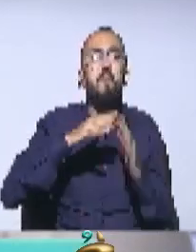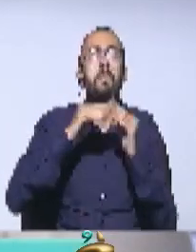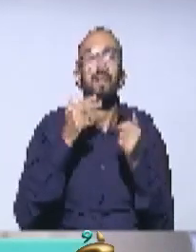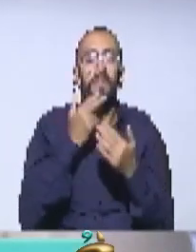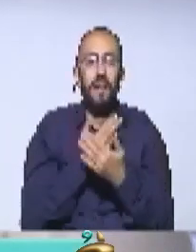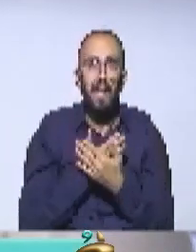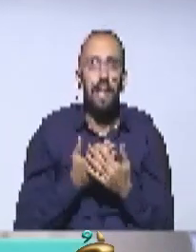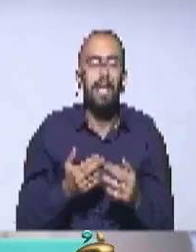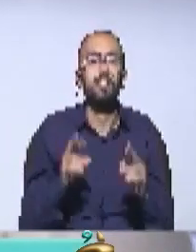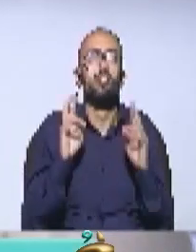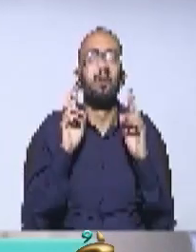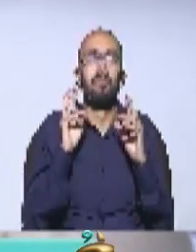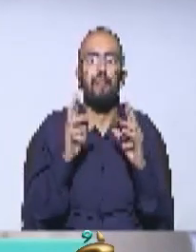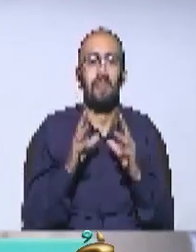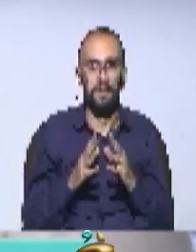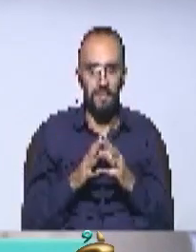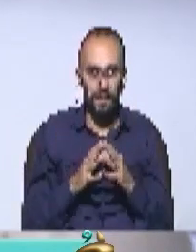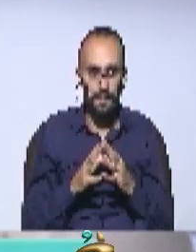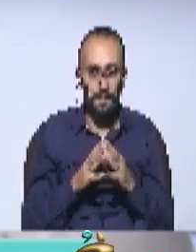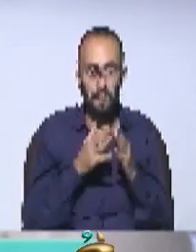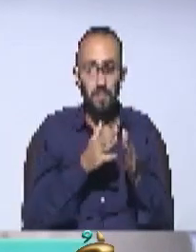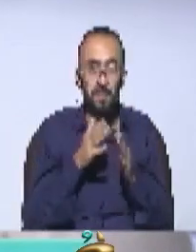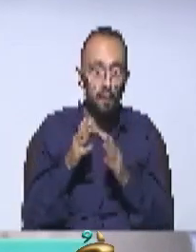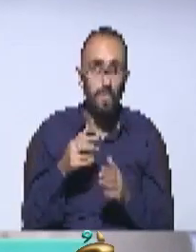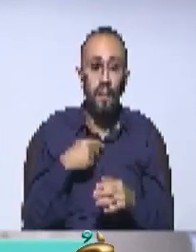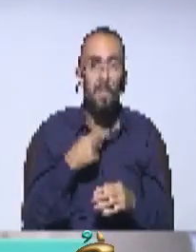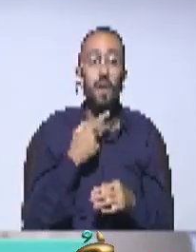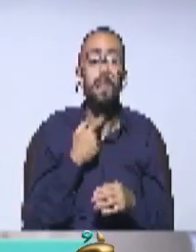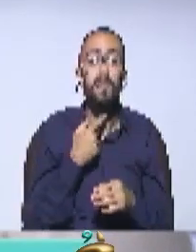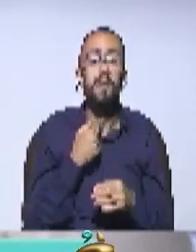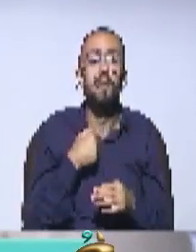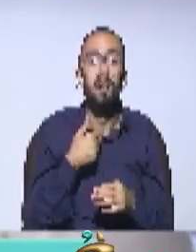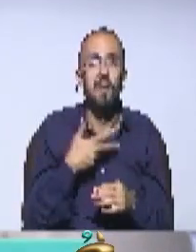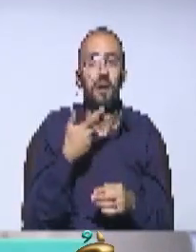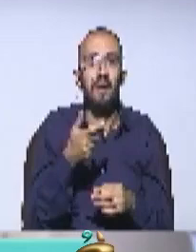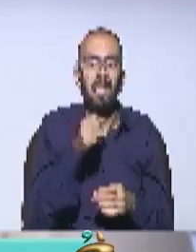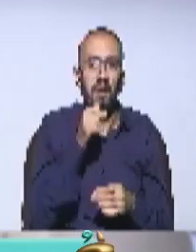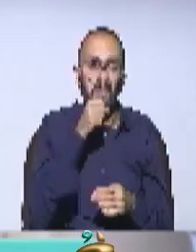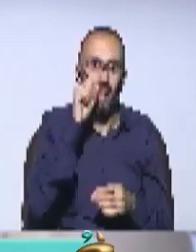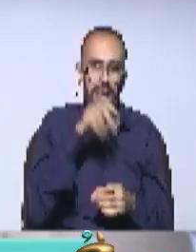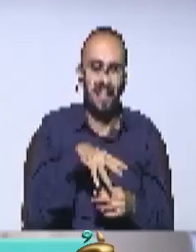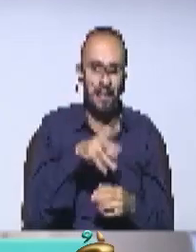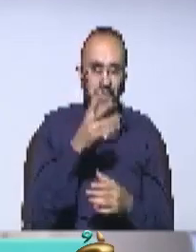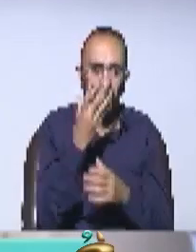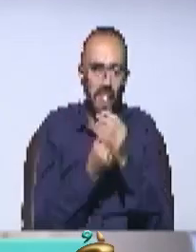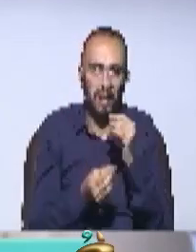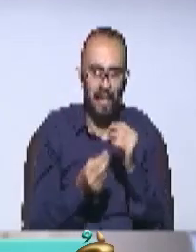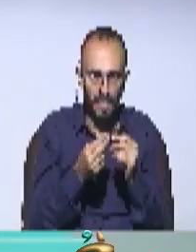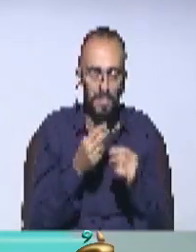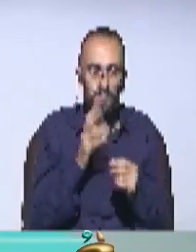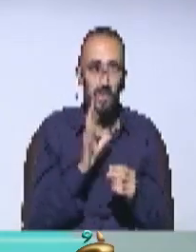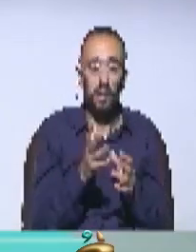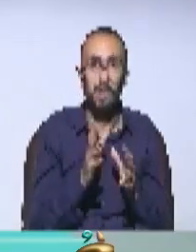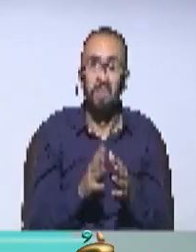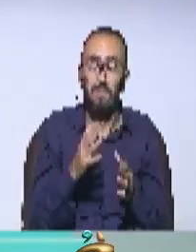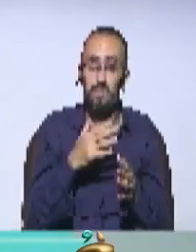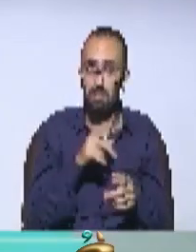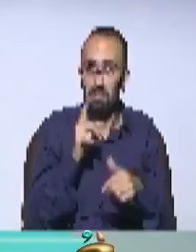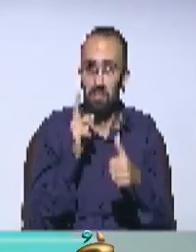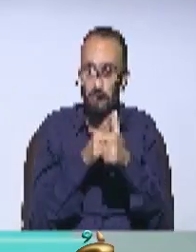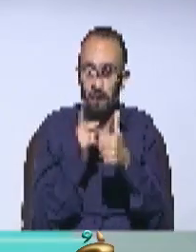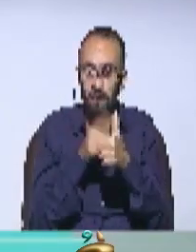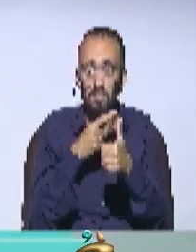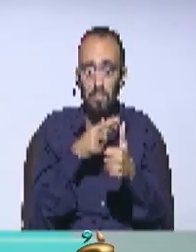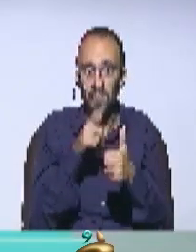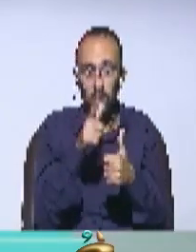كلها بخير ان شاء الله. وحضرتك طيب، حابين نسمع من حضرتك كلمات بخصوص عيد الميلاد المجيد. يعني أول حقيقة